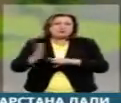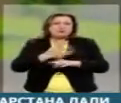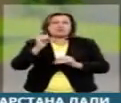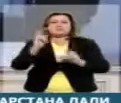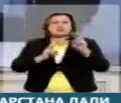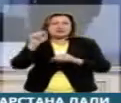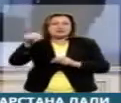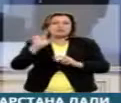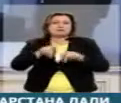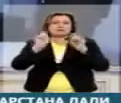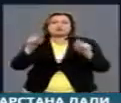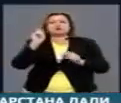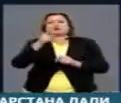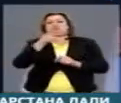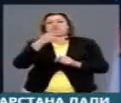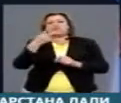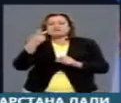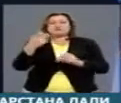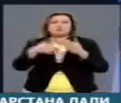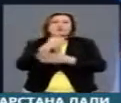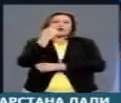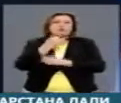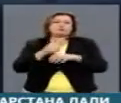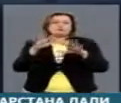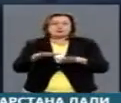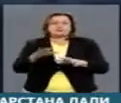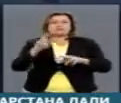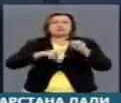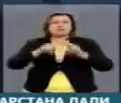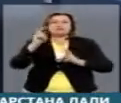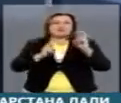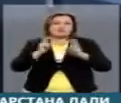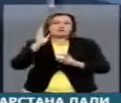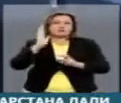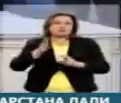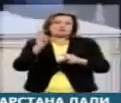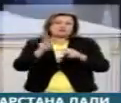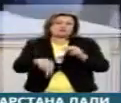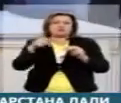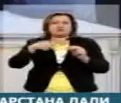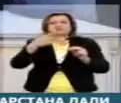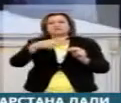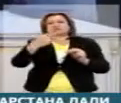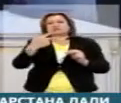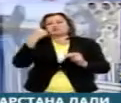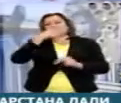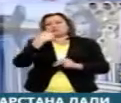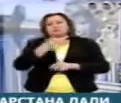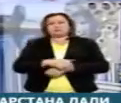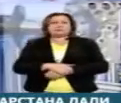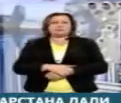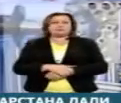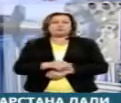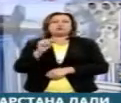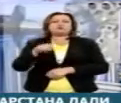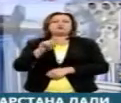На предприятиях создадут порядка 1200 новых рабочих мест. Строительство заводов планируется завершить в 2023 году. То,